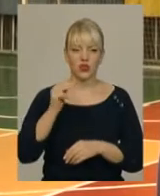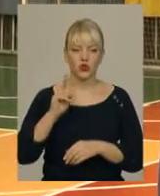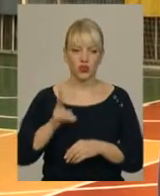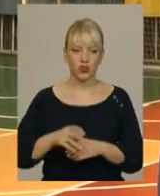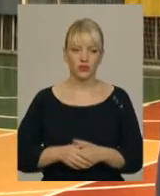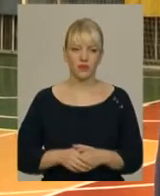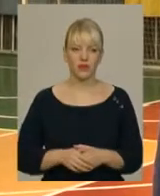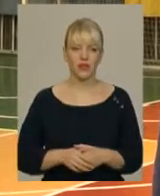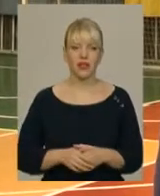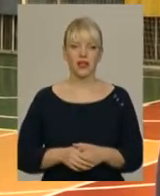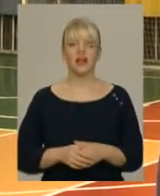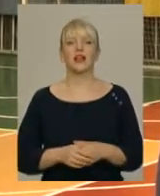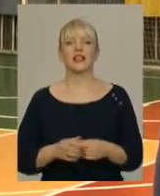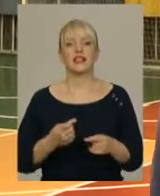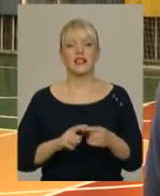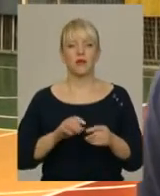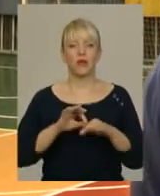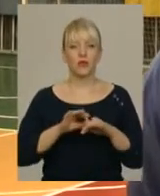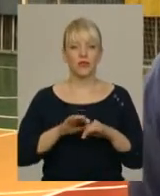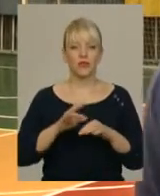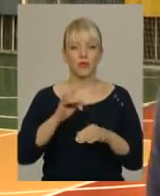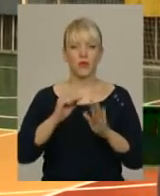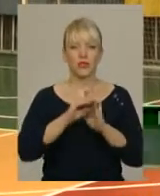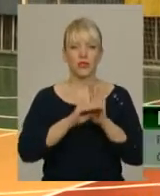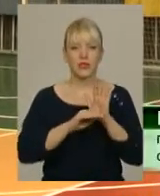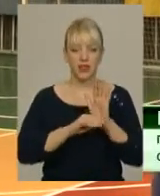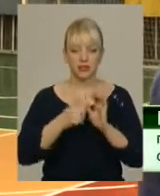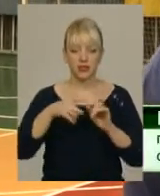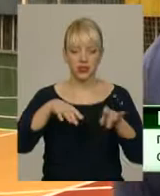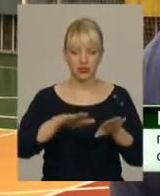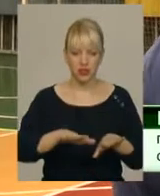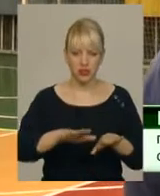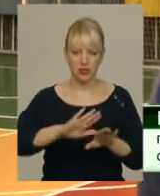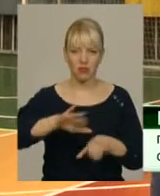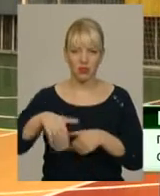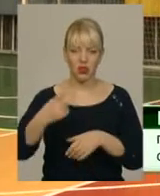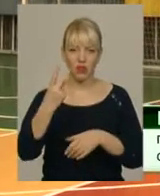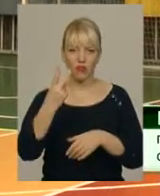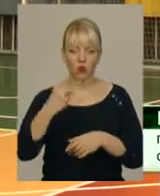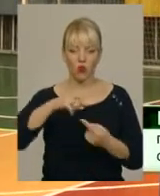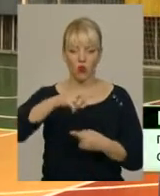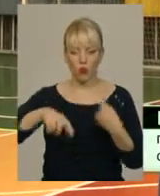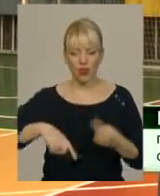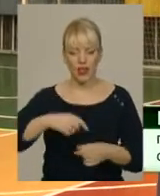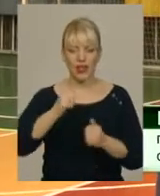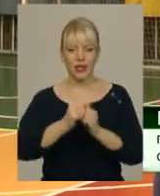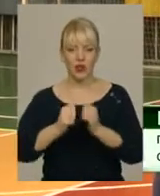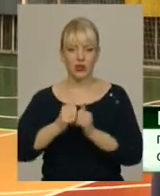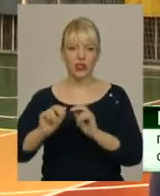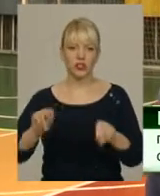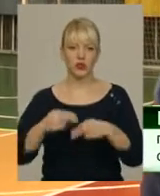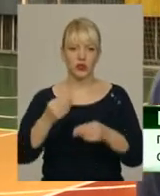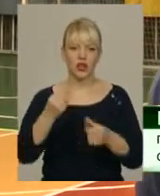Ігри плей-офф проводяться по італійській системі. Тобто перше місце після двох кол регулярного чемпіонату